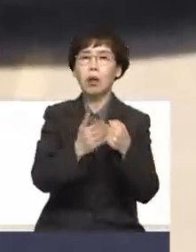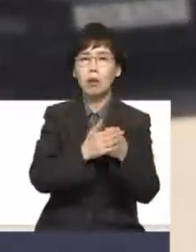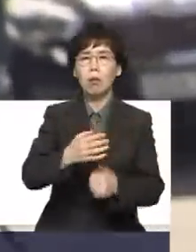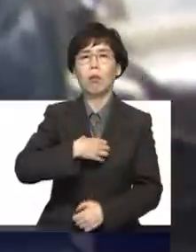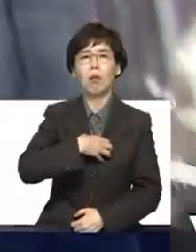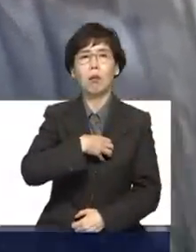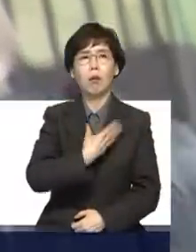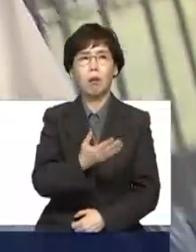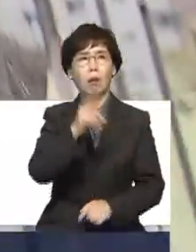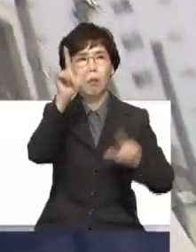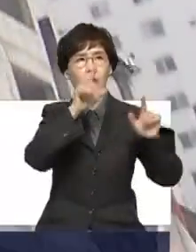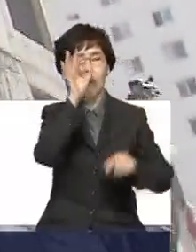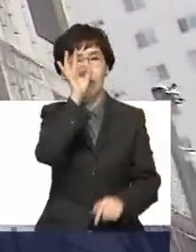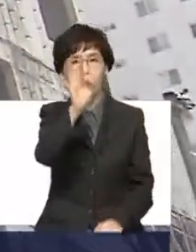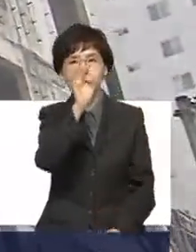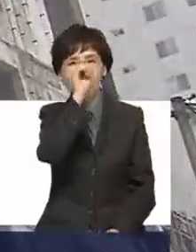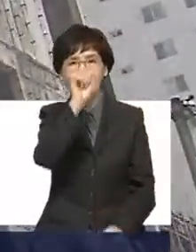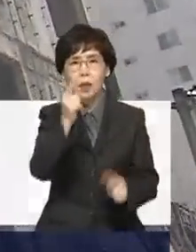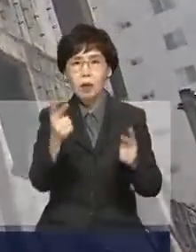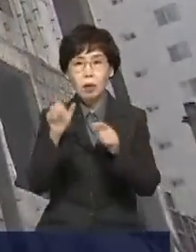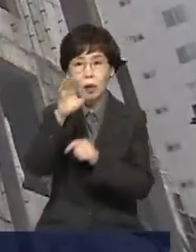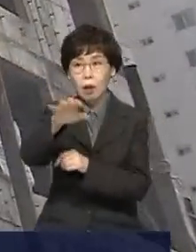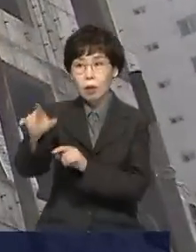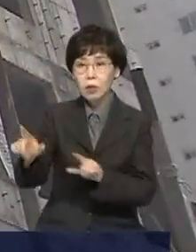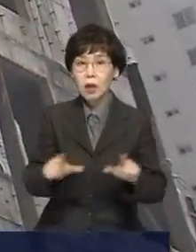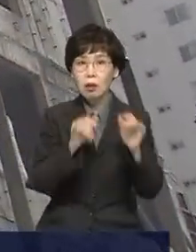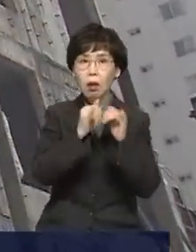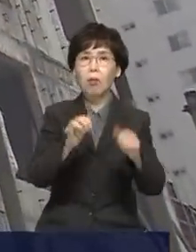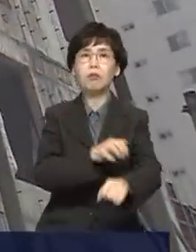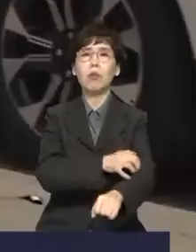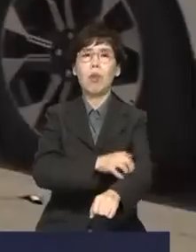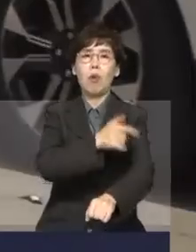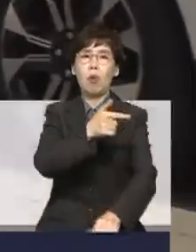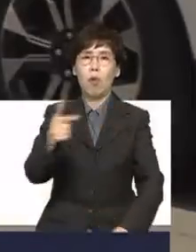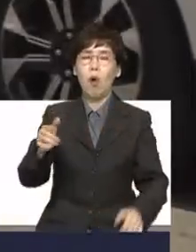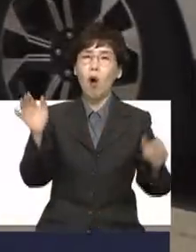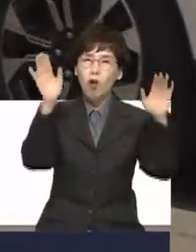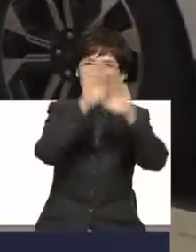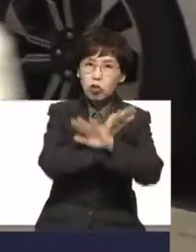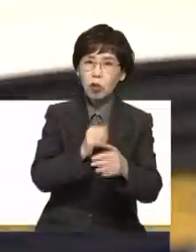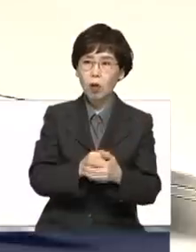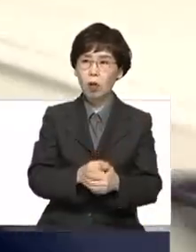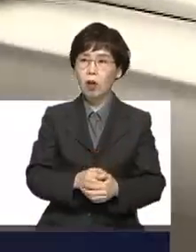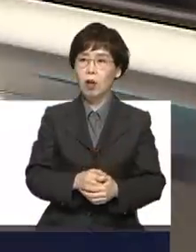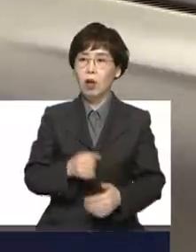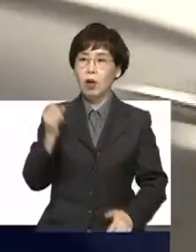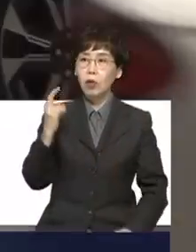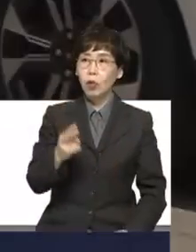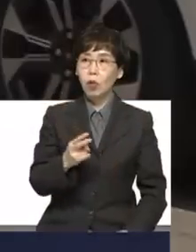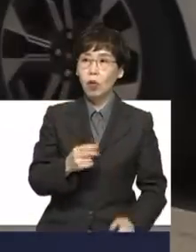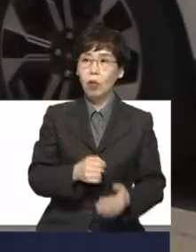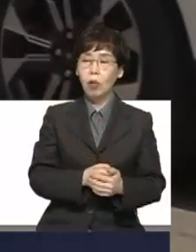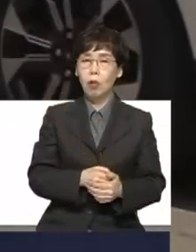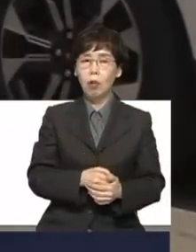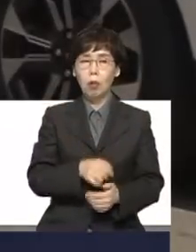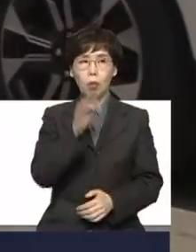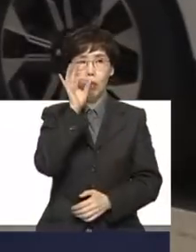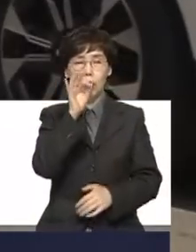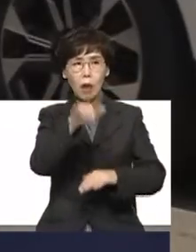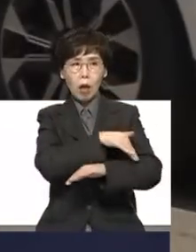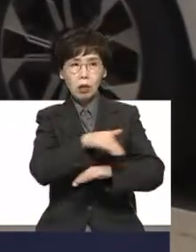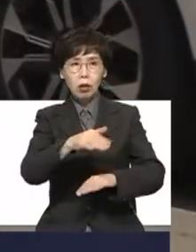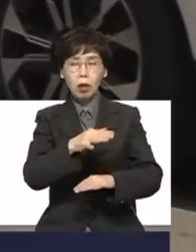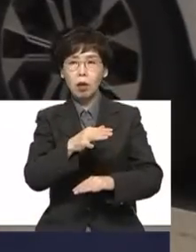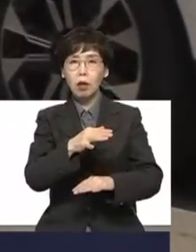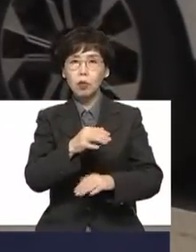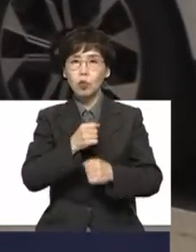됐고 인근 주민은 큰 불편을 겪고 있습니다. 어둡고 진짜 뭔가 어색해서 다니는